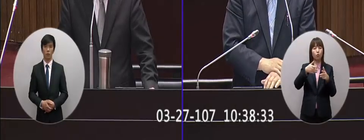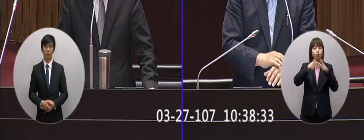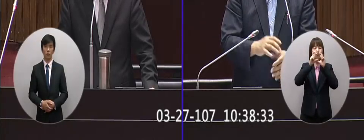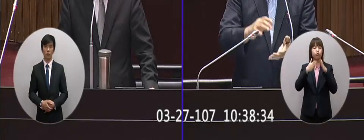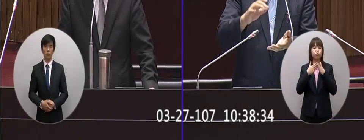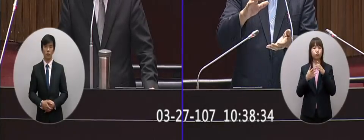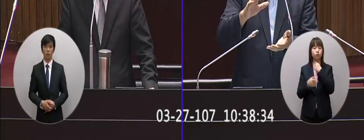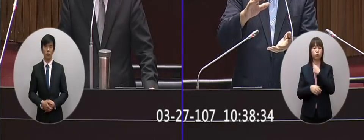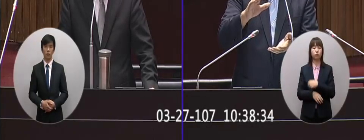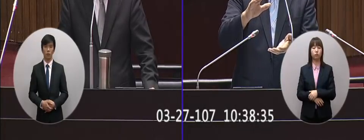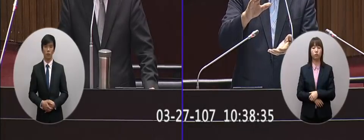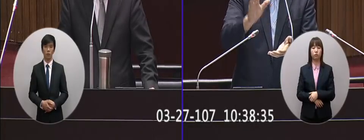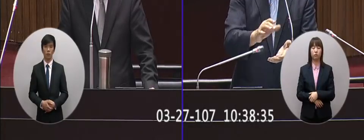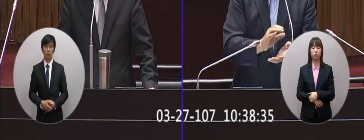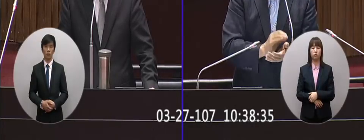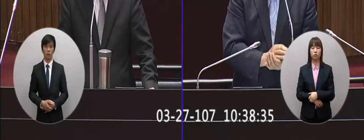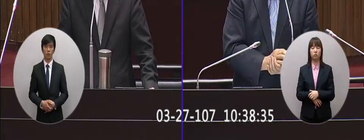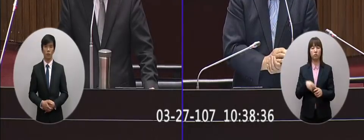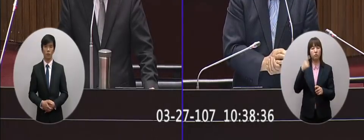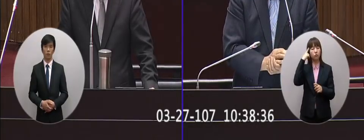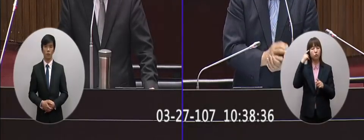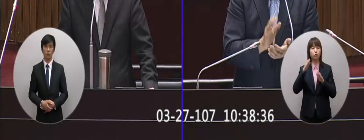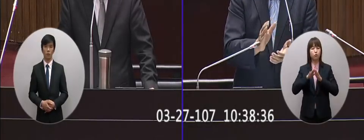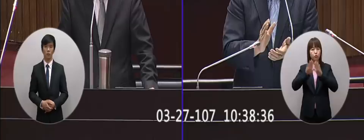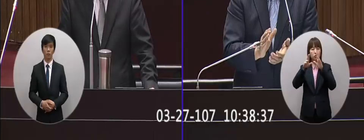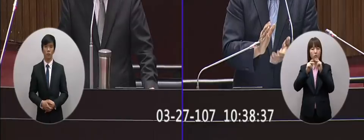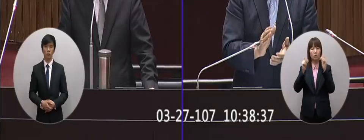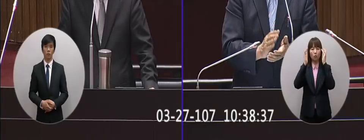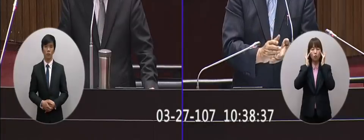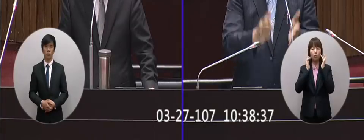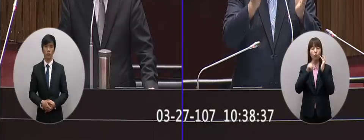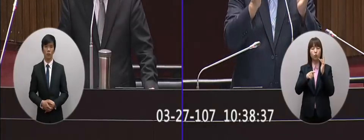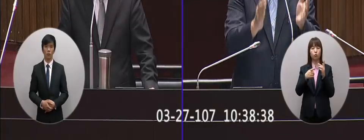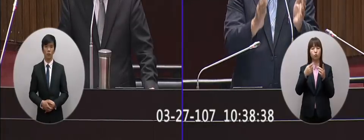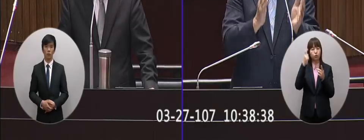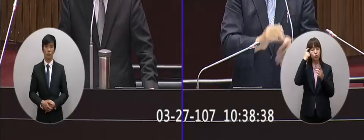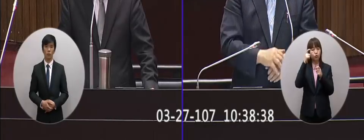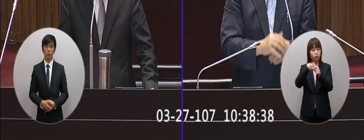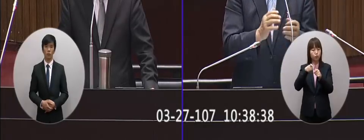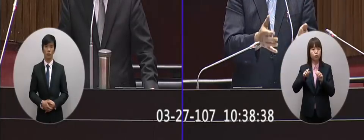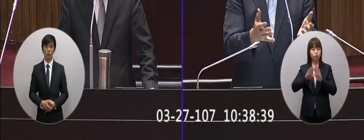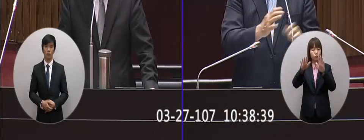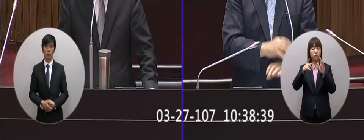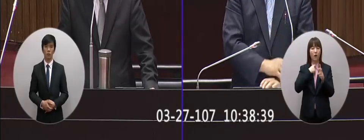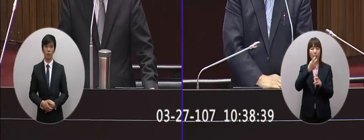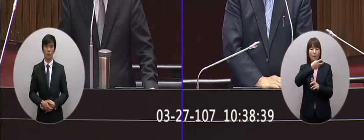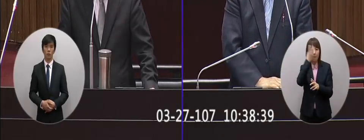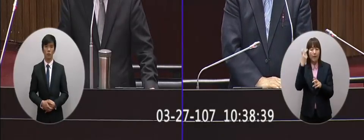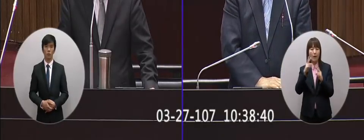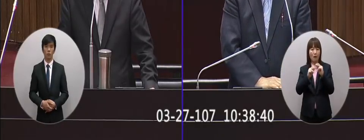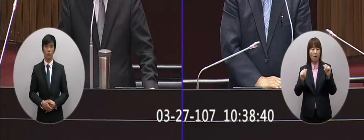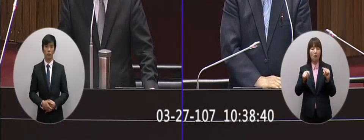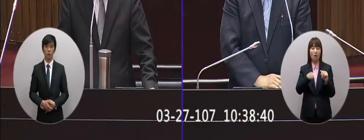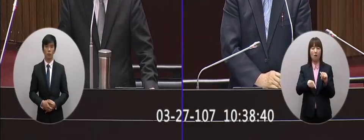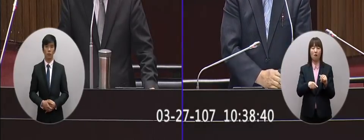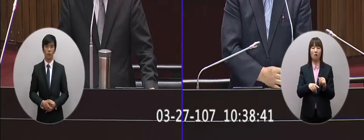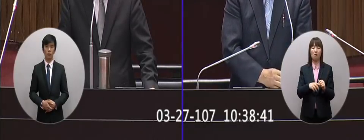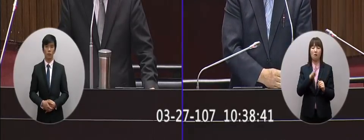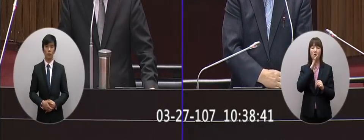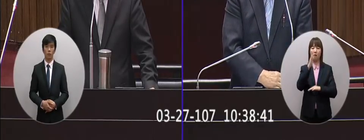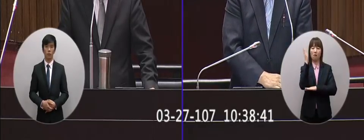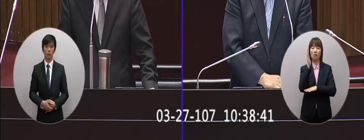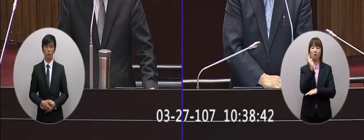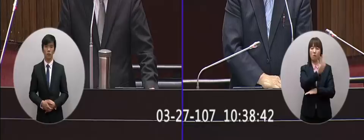候，我们想发展这个地热，我们举地热来讲，我们想发展地热，才发现土地